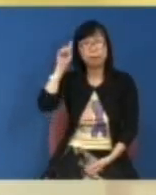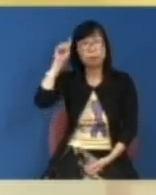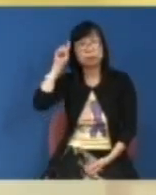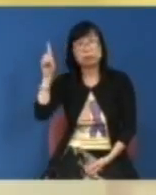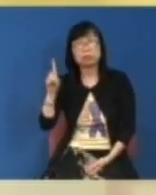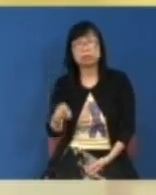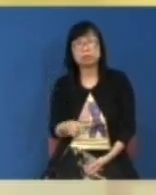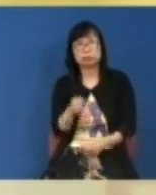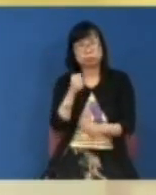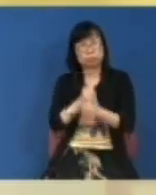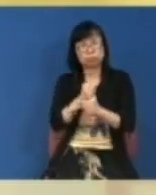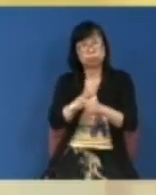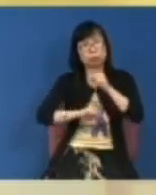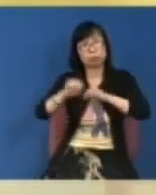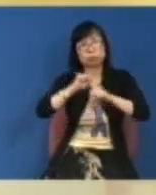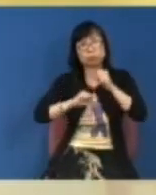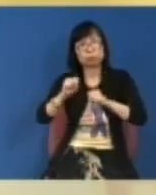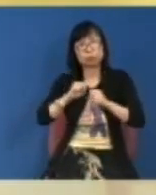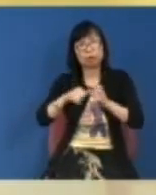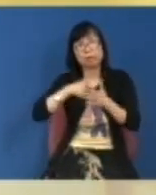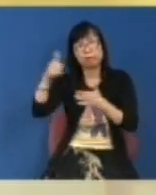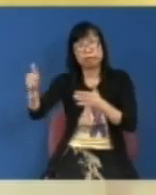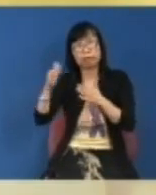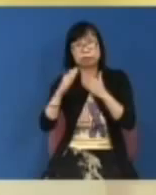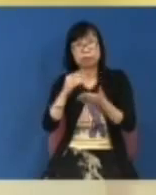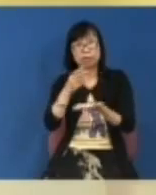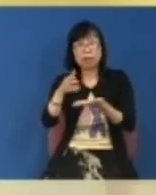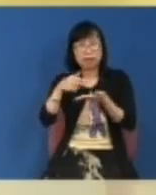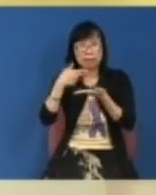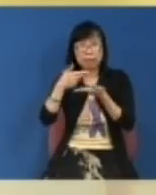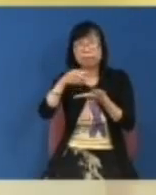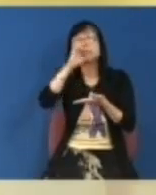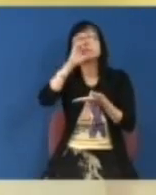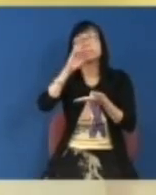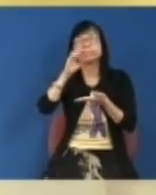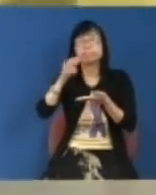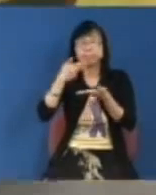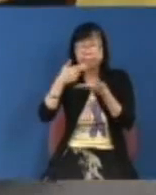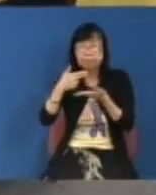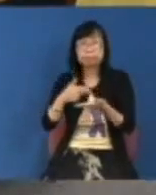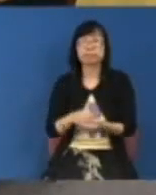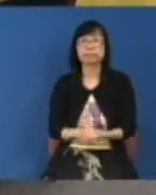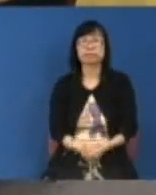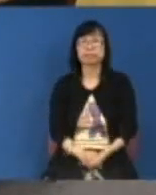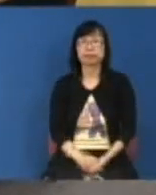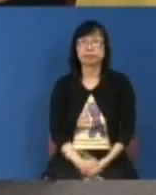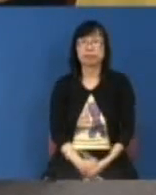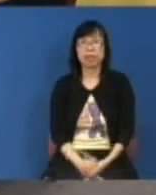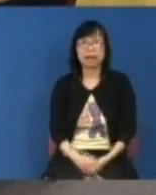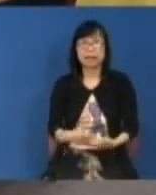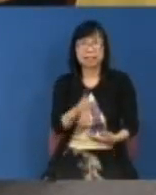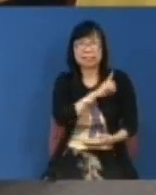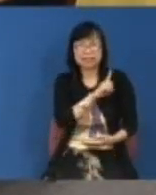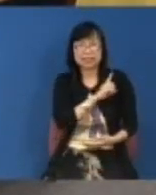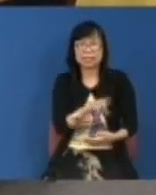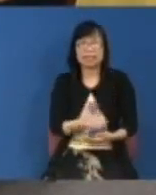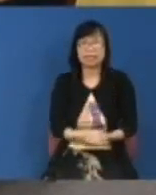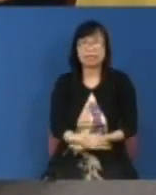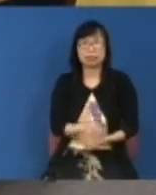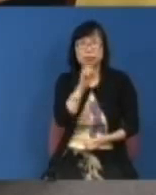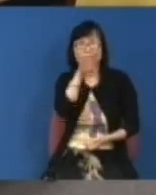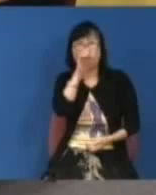言行做完個動作之後，就回去飲茶食飯啦，數下捐款啦，係咪啊？即係你自己成個嘅論